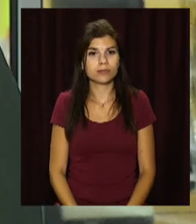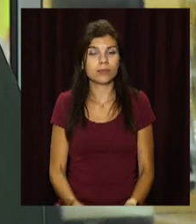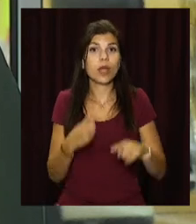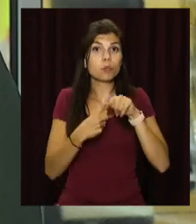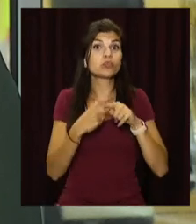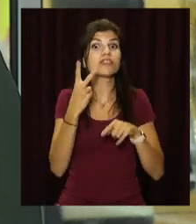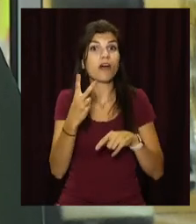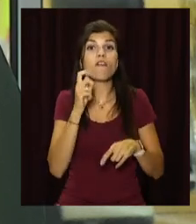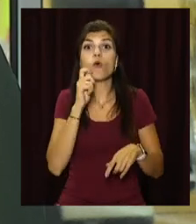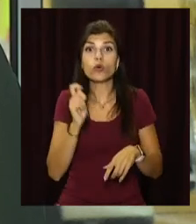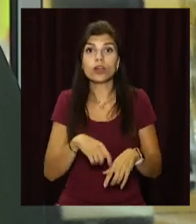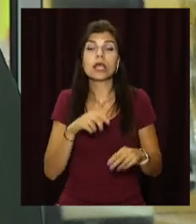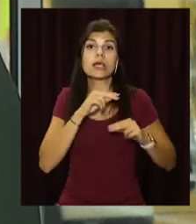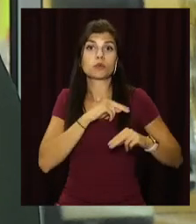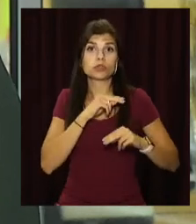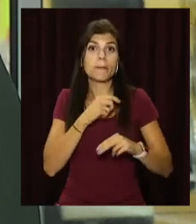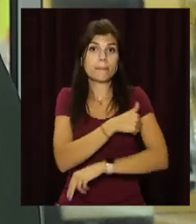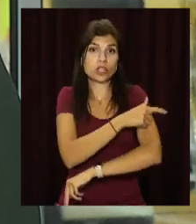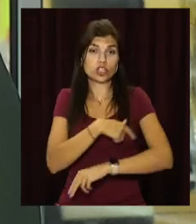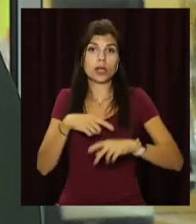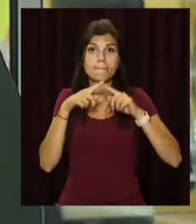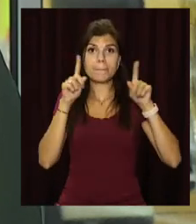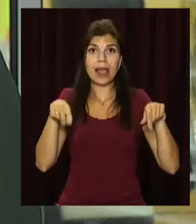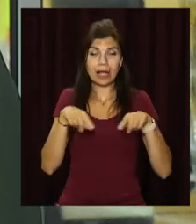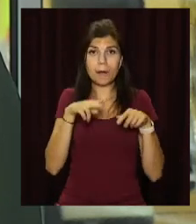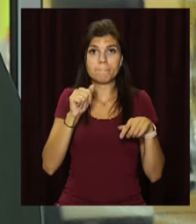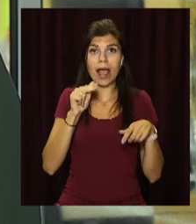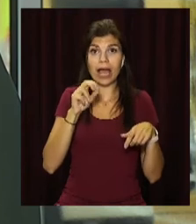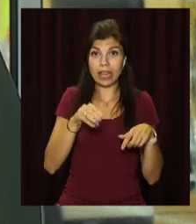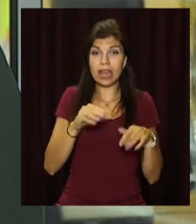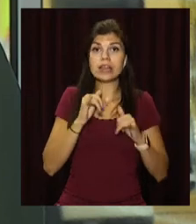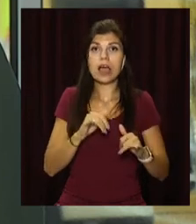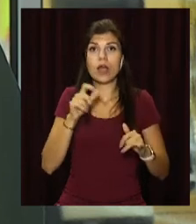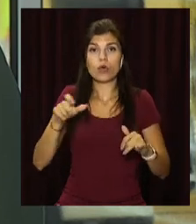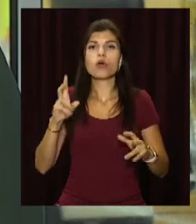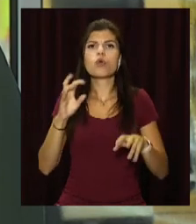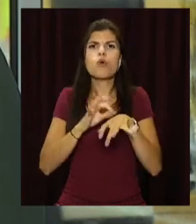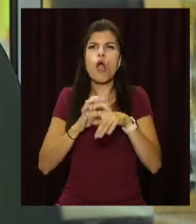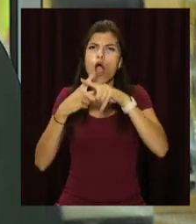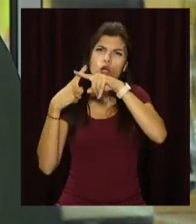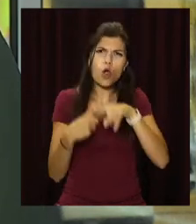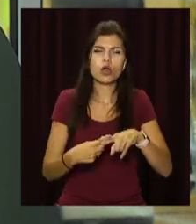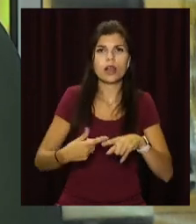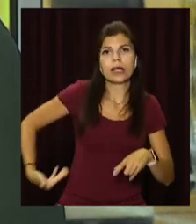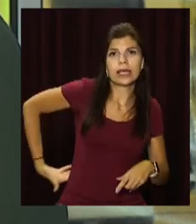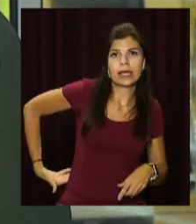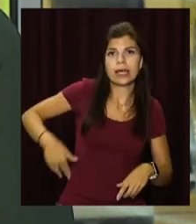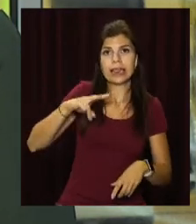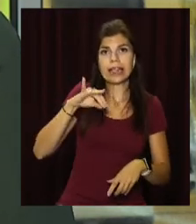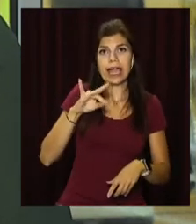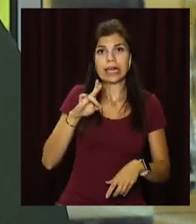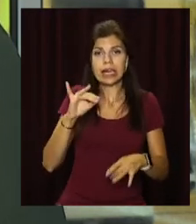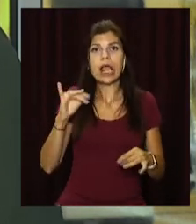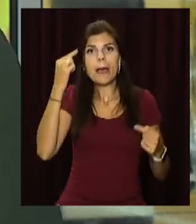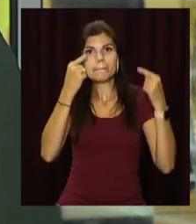Плюс два. В Україні запрацювали нові медичні пакети для пацієнтів. Тепер пацієнти із хронічними захворюваннями нирок та розладами психіки